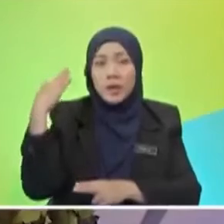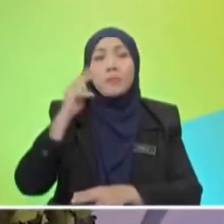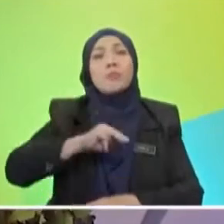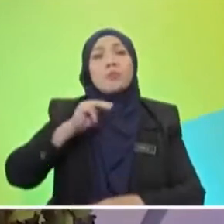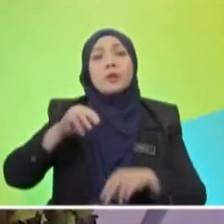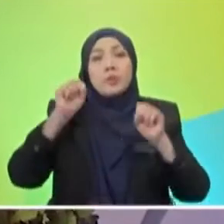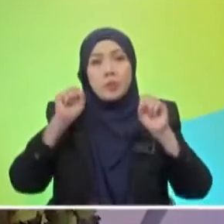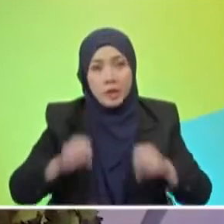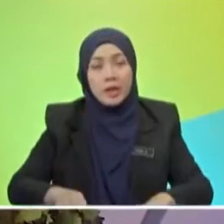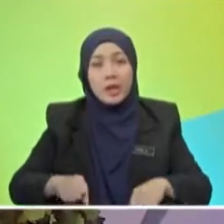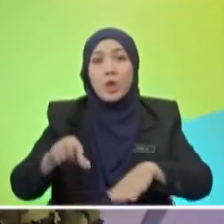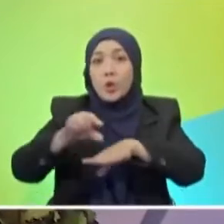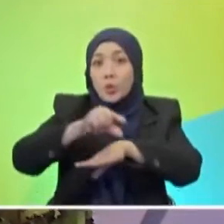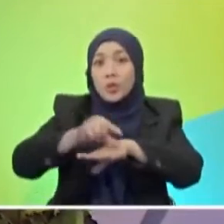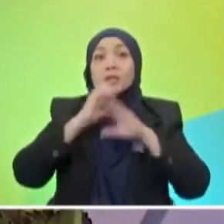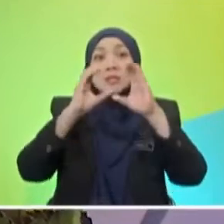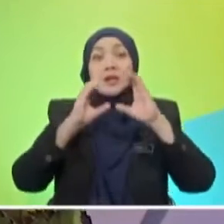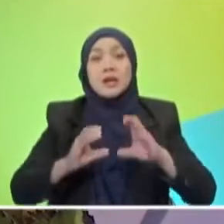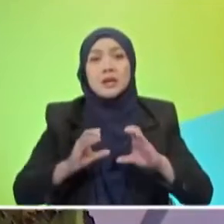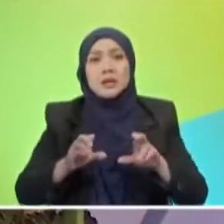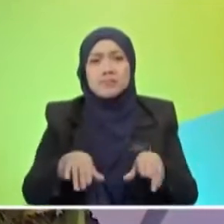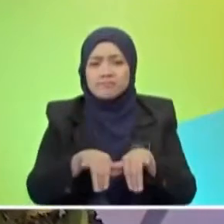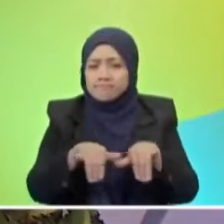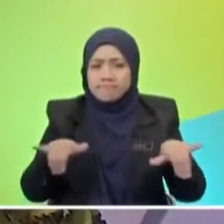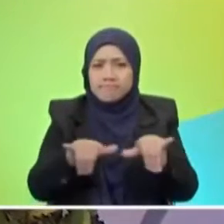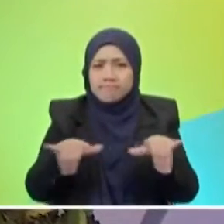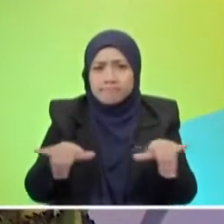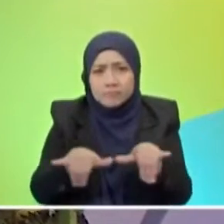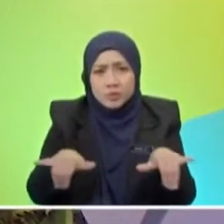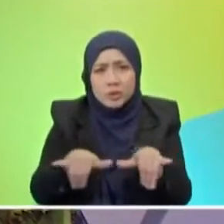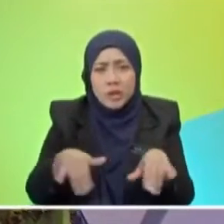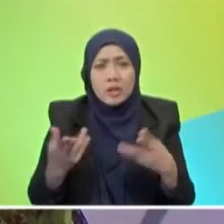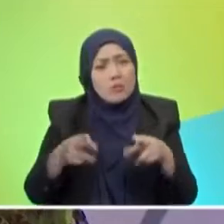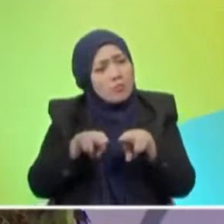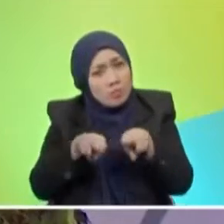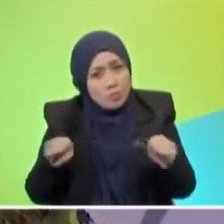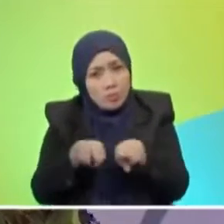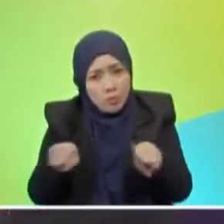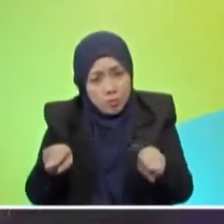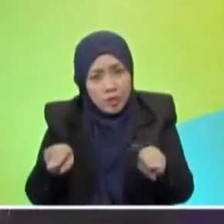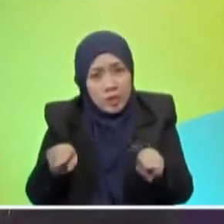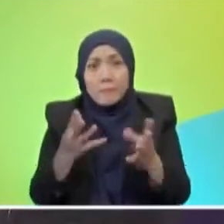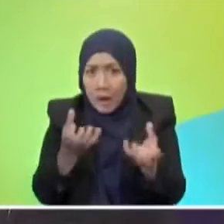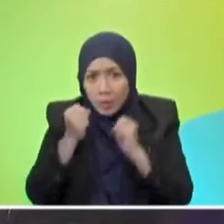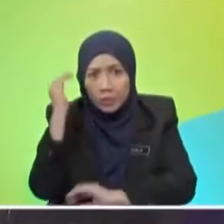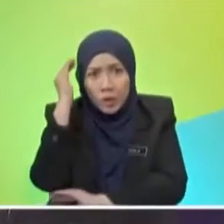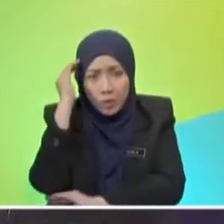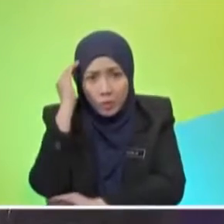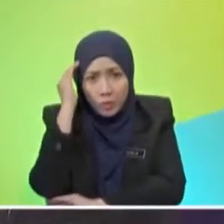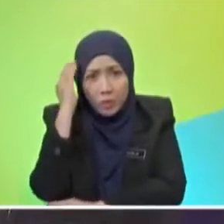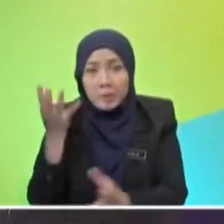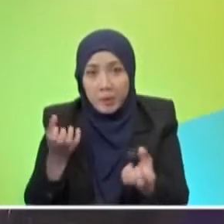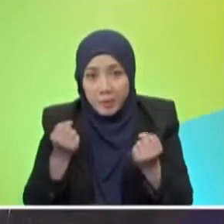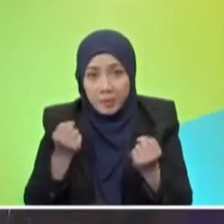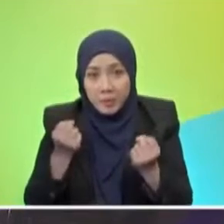kaedah sukat. Sukat? Apa itu sukat? Ha, murid-murid cikgu nak tahu tak apa itu sukat? Nak tahu tak? Nak tahu tak?